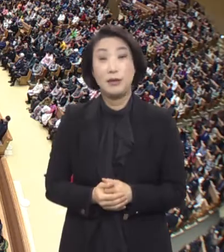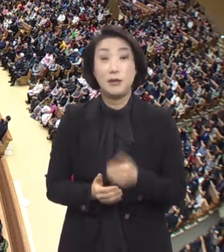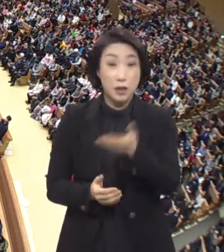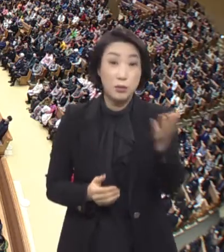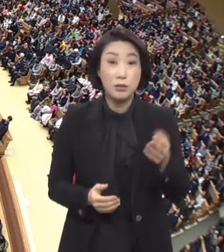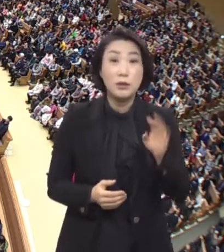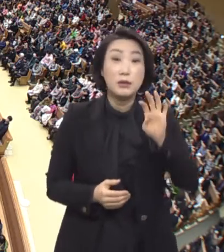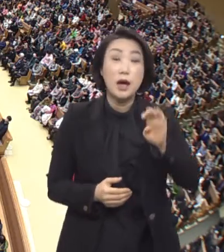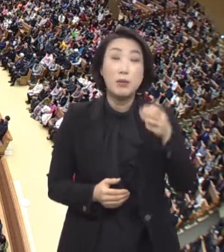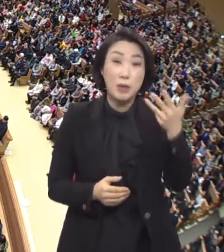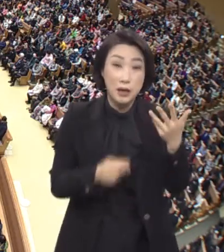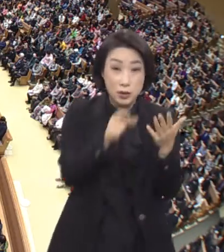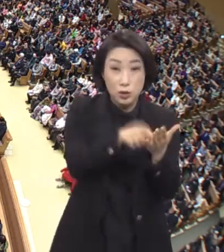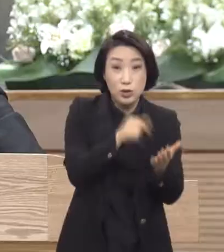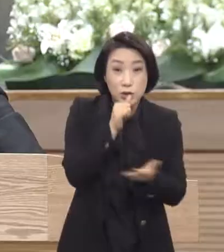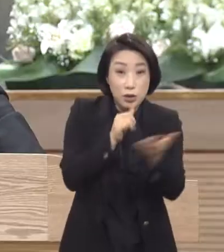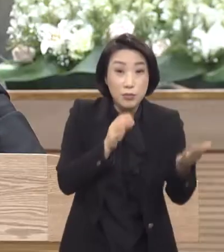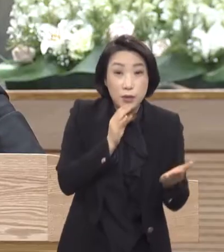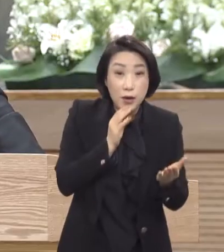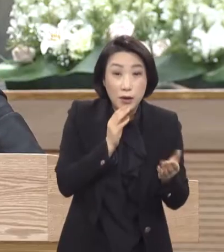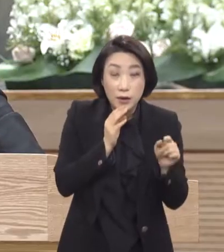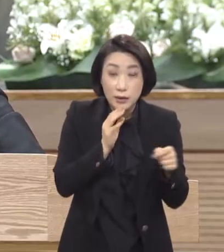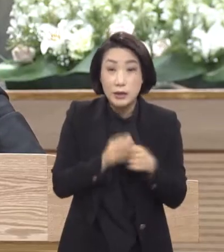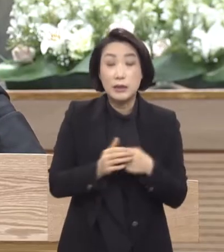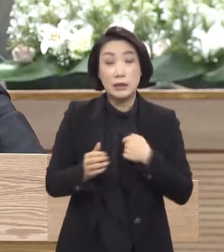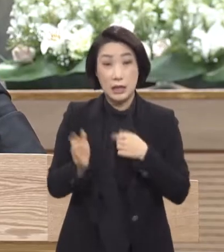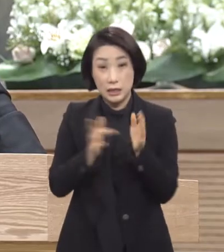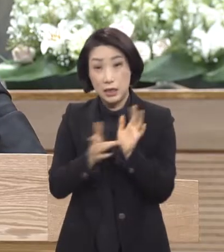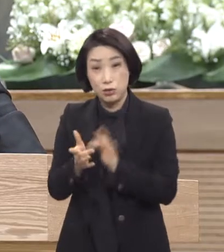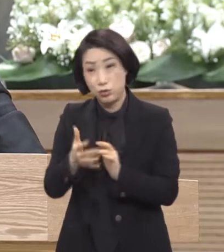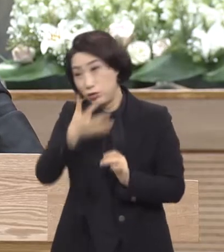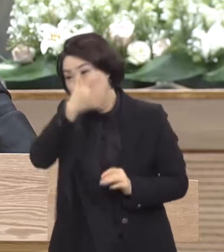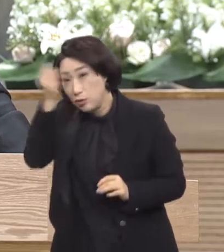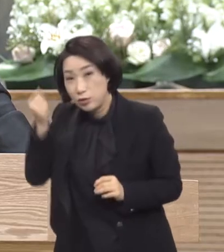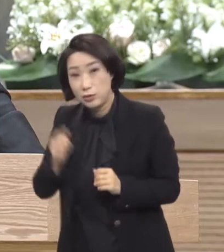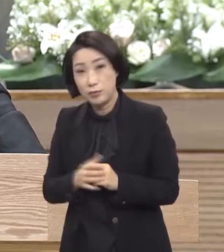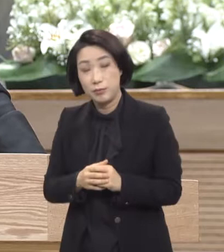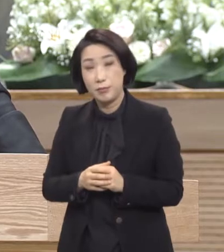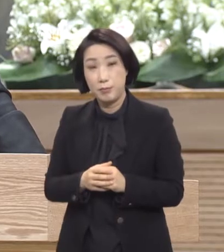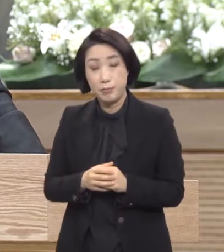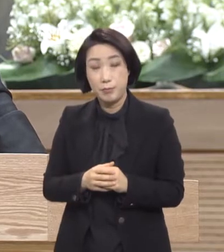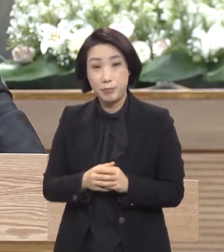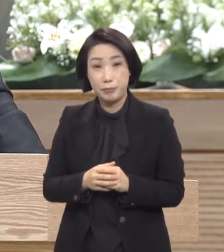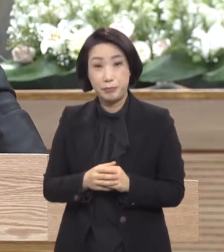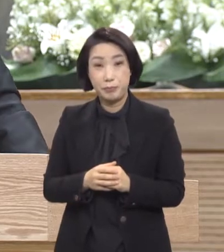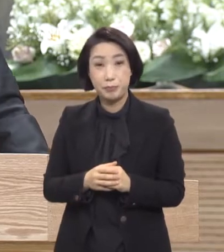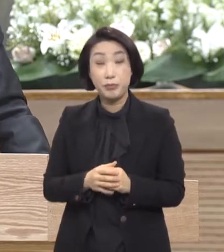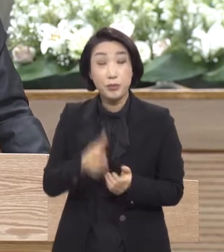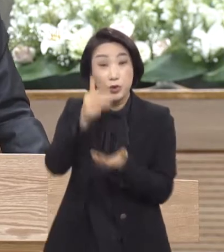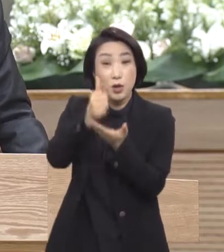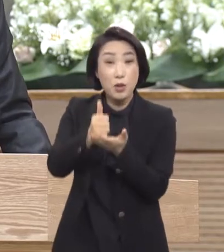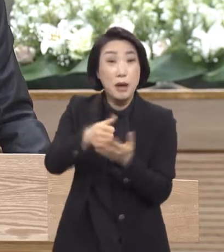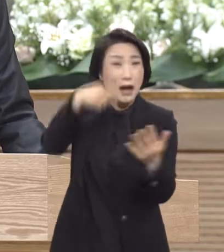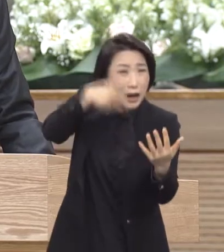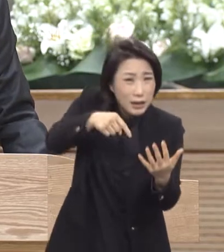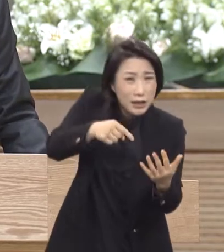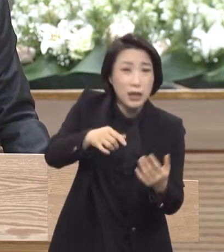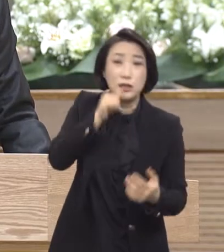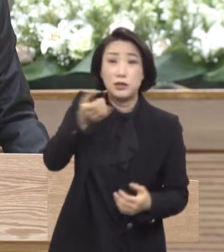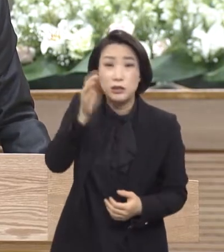48절에 뭐라고 말씀하셨느냐? 나를 저버리고. 응? 주님이 이렇게